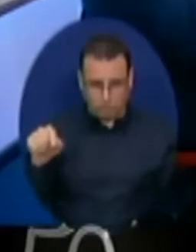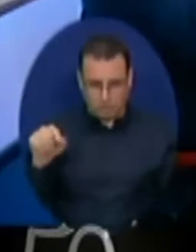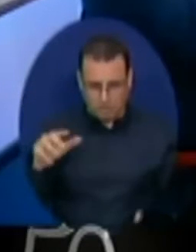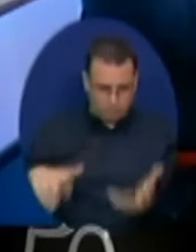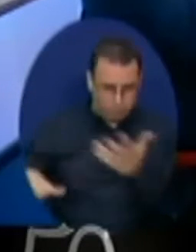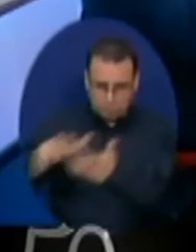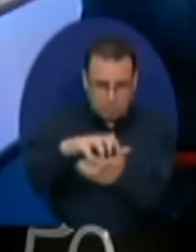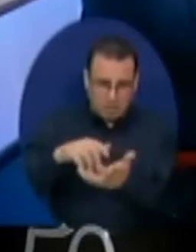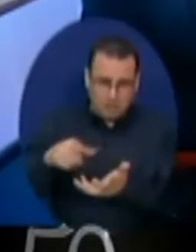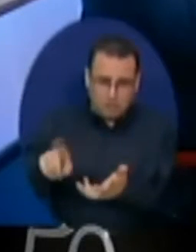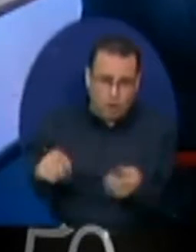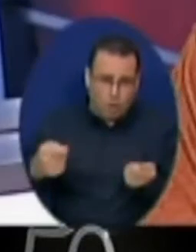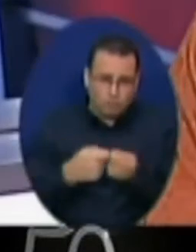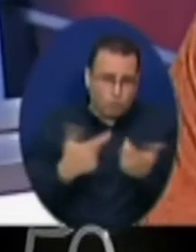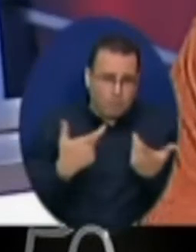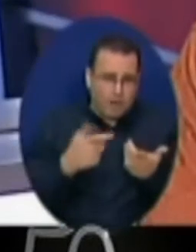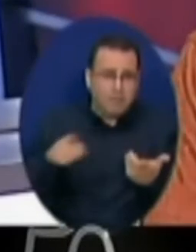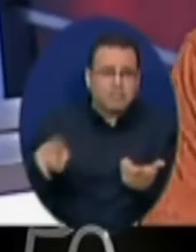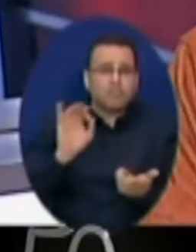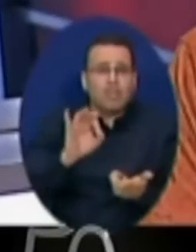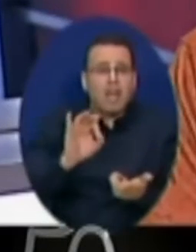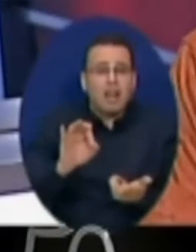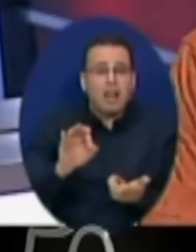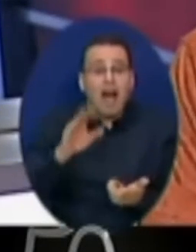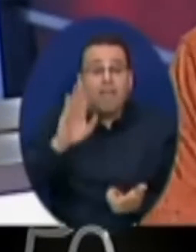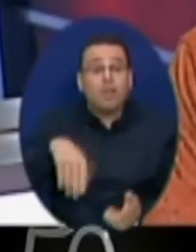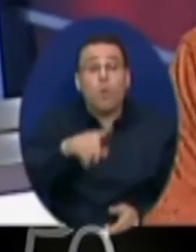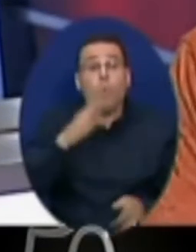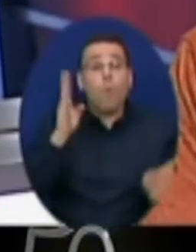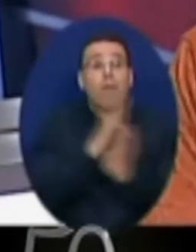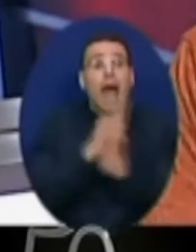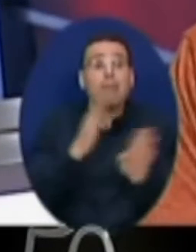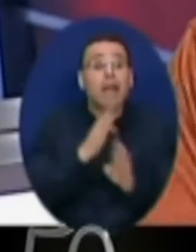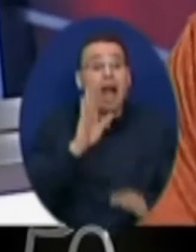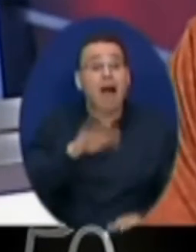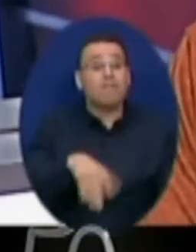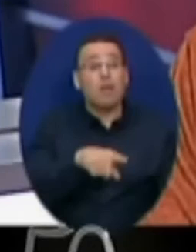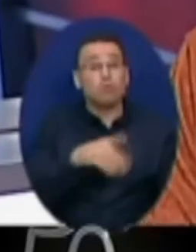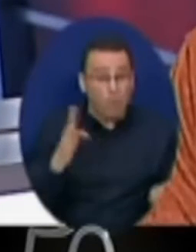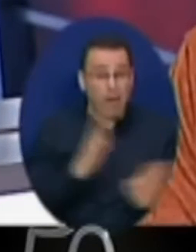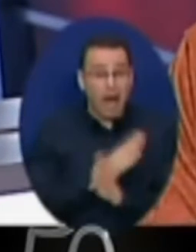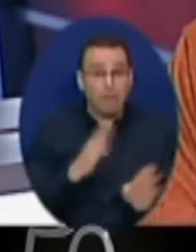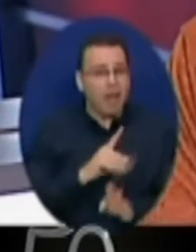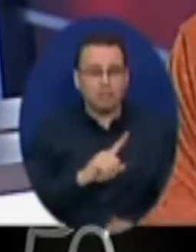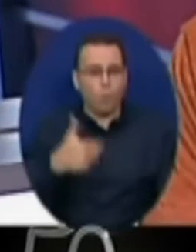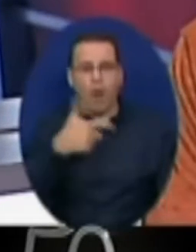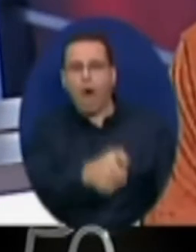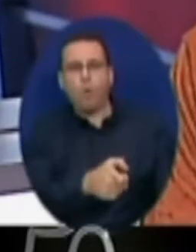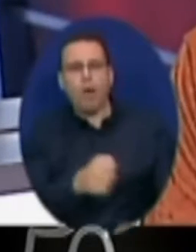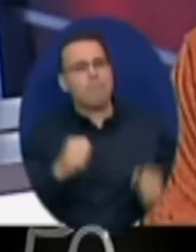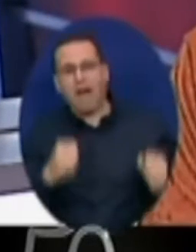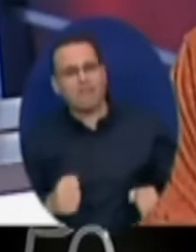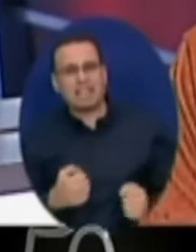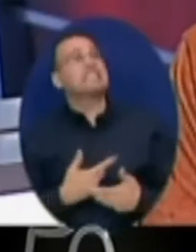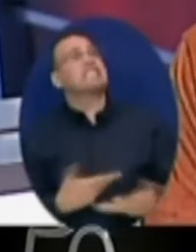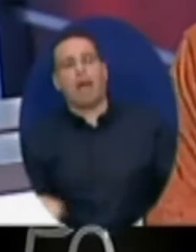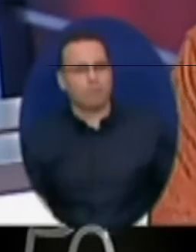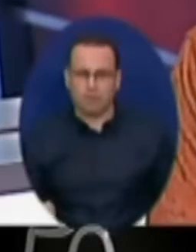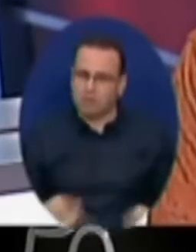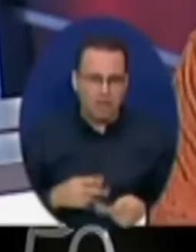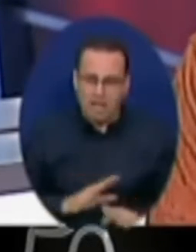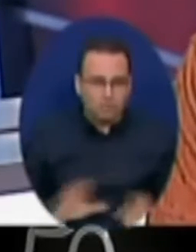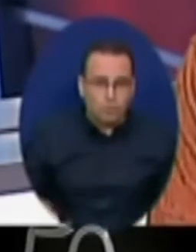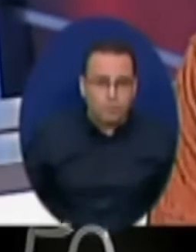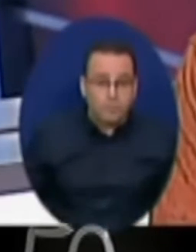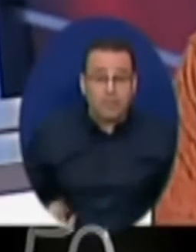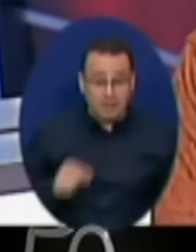אנחנו אפילו לא במצב של מלחמה, אז אפילו מחבל אסור להרוג במכוון שם, אלא אנחנו ברציונל אחר. אבל